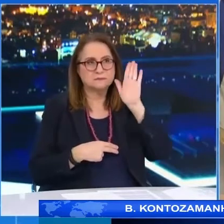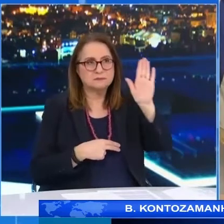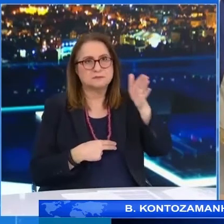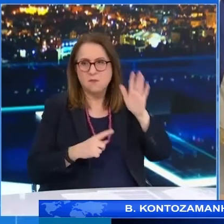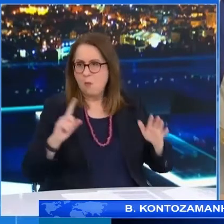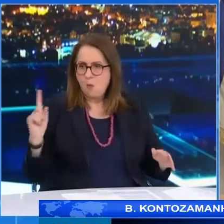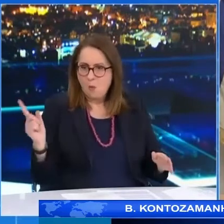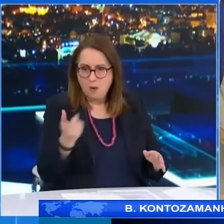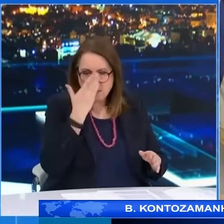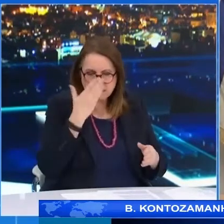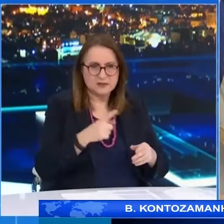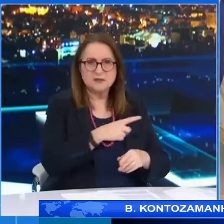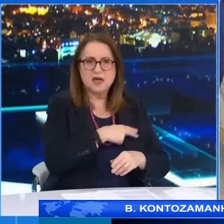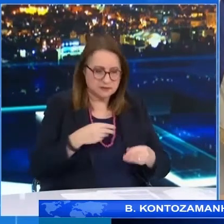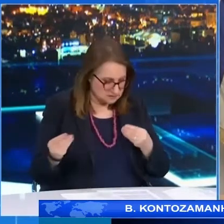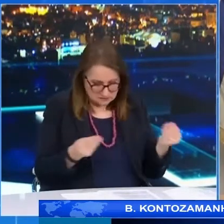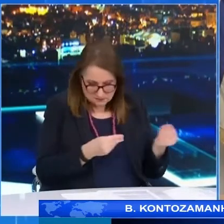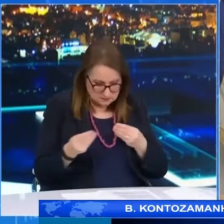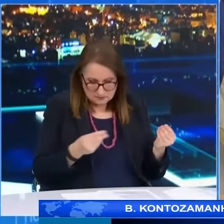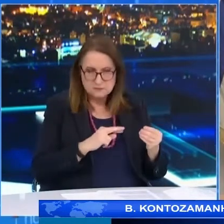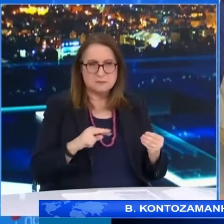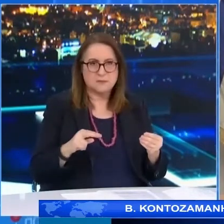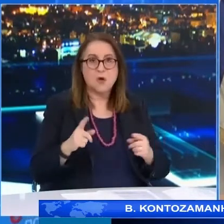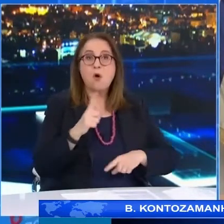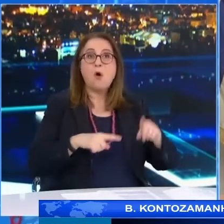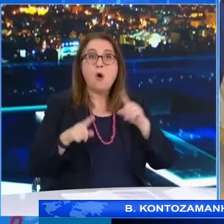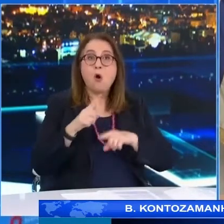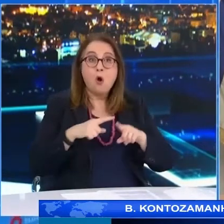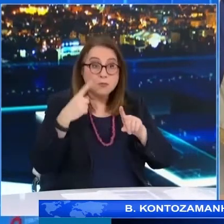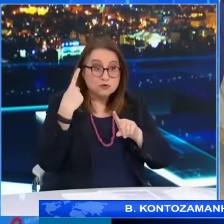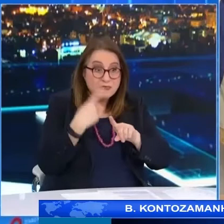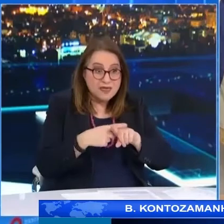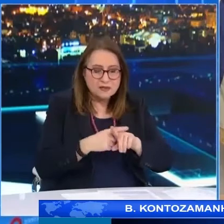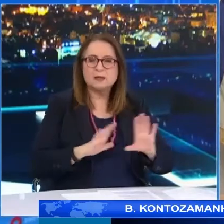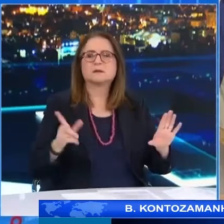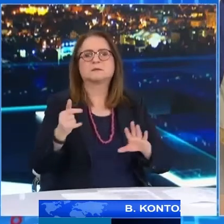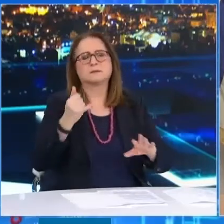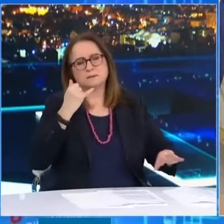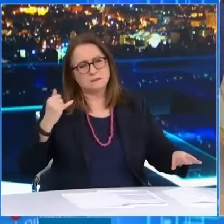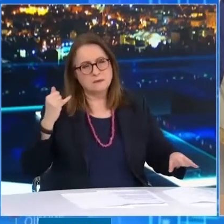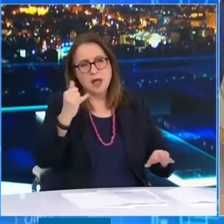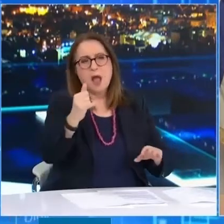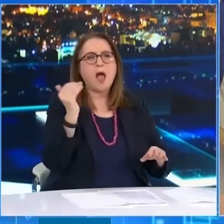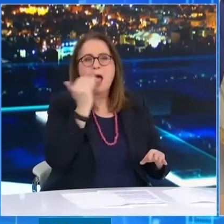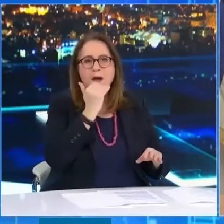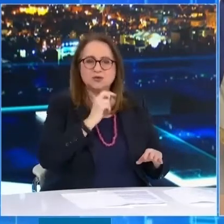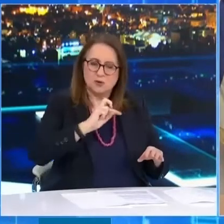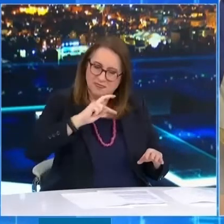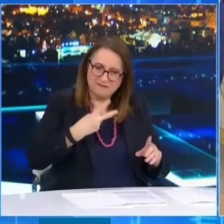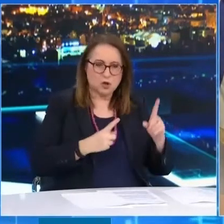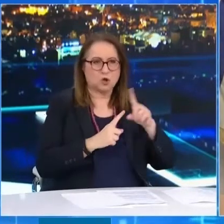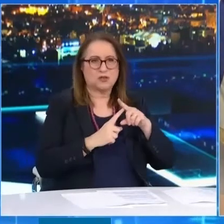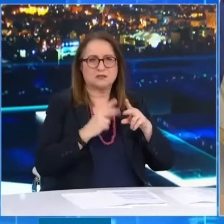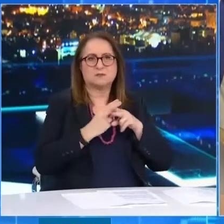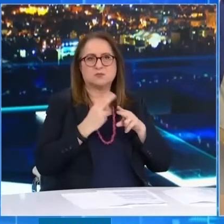το συντομότερο δυνατόν να κάνουν ένα δεύτερο τεστ αντιγόνου, δωρεάν σε δημόσια δομή. Η λίστα των δομών